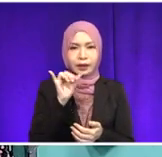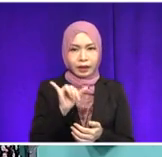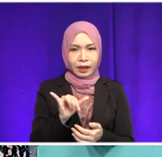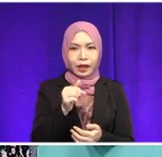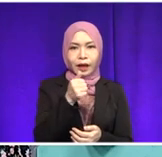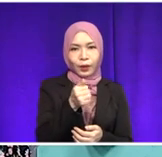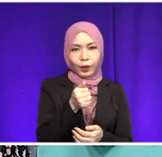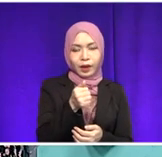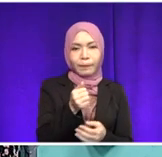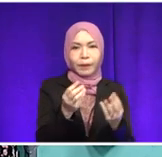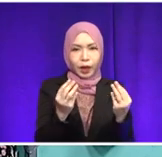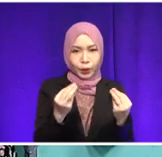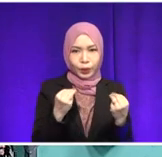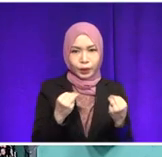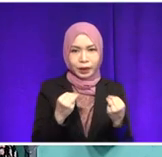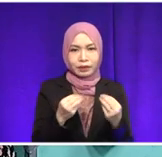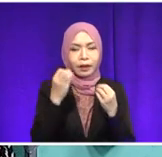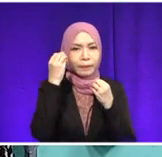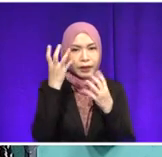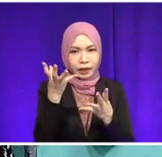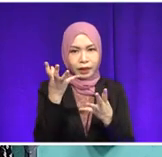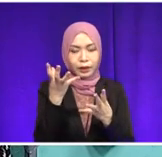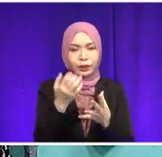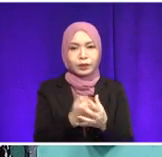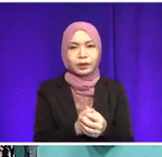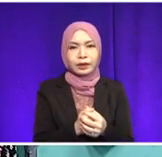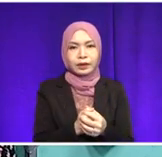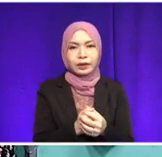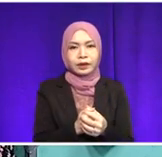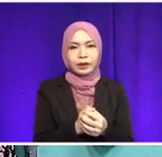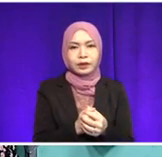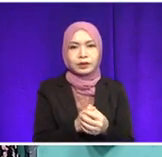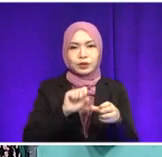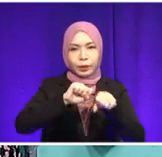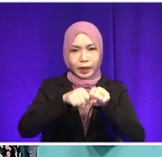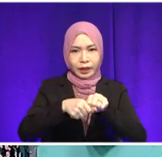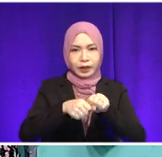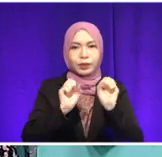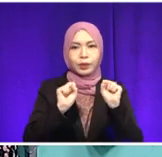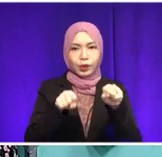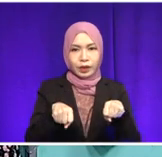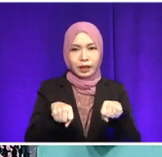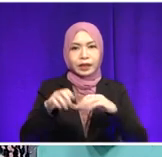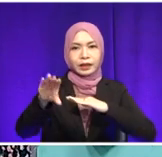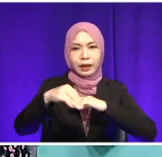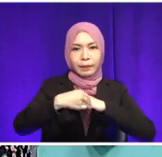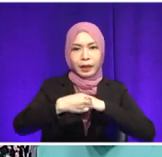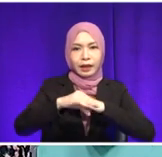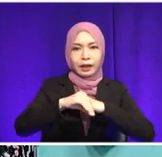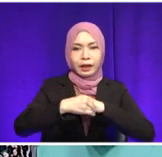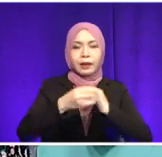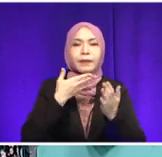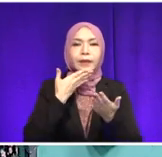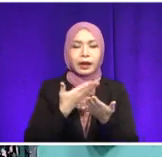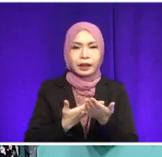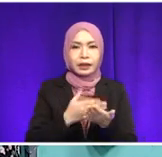sesuai mungkin daripada itu jadi kita perlu menambah baik produk yang sudah ada atau kita boleh mengambil ide daripada